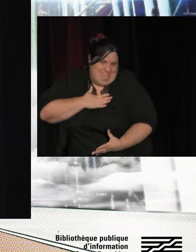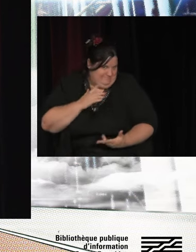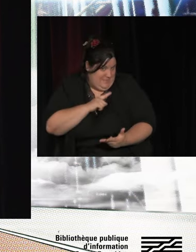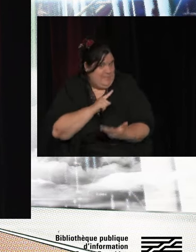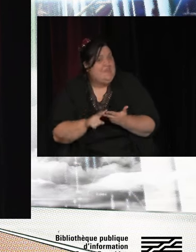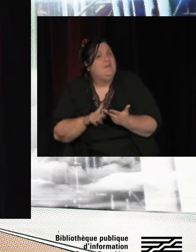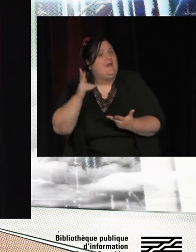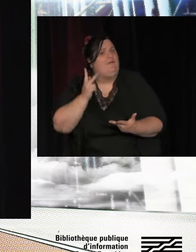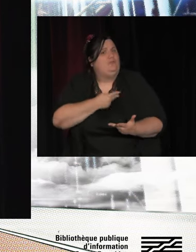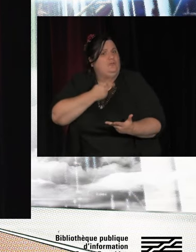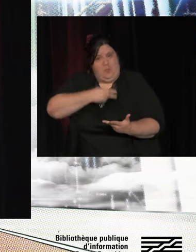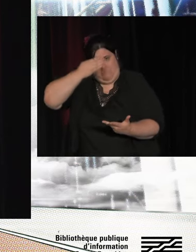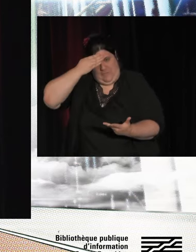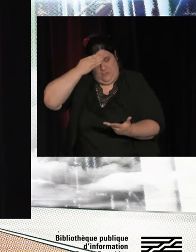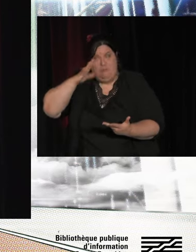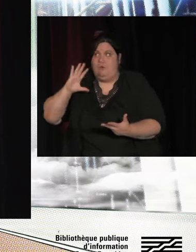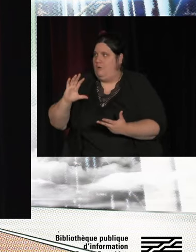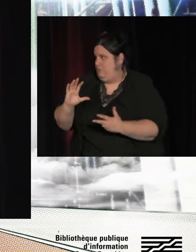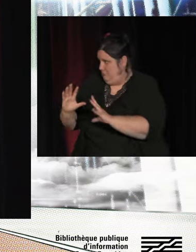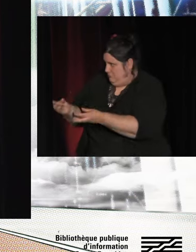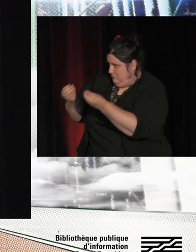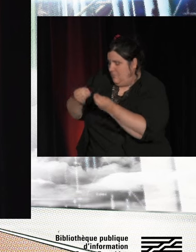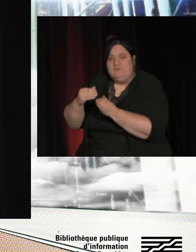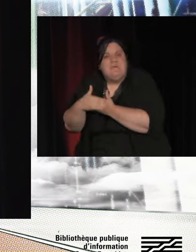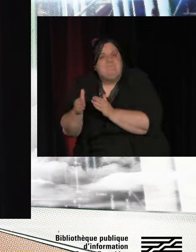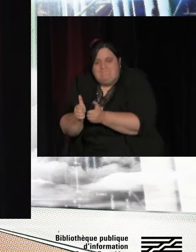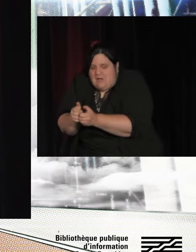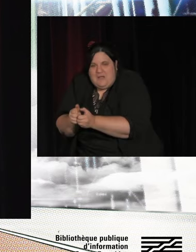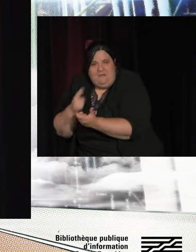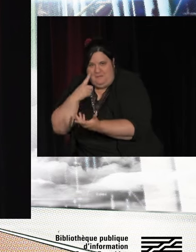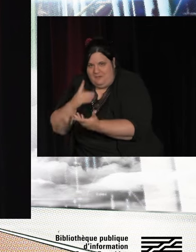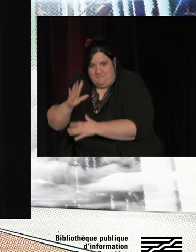premiers jeux que j'avais eu sur Game Boy, et dont il existe aussi une version SNES.